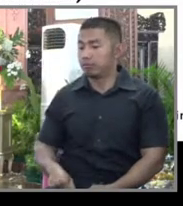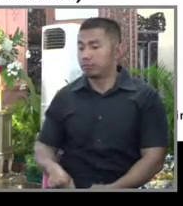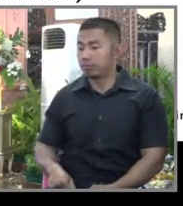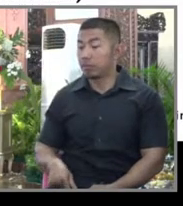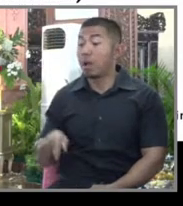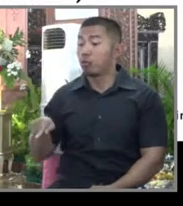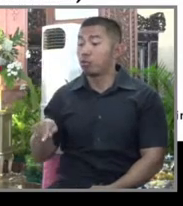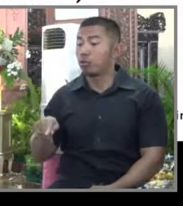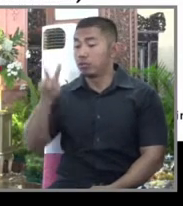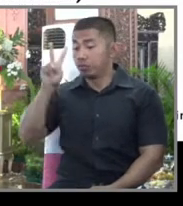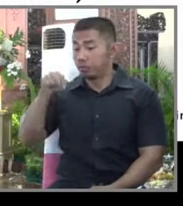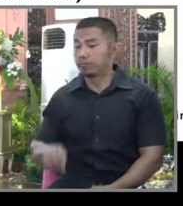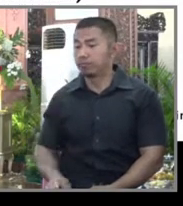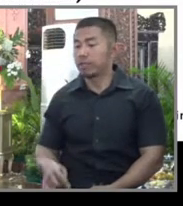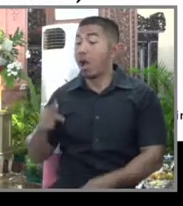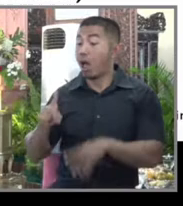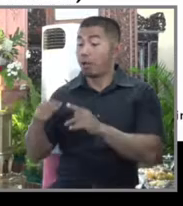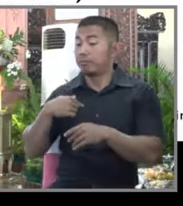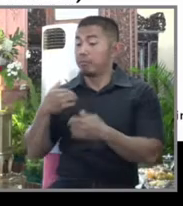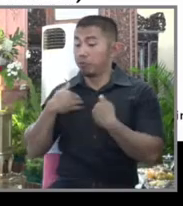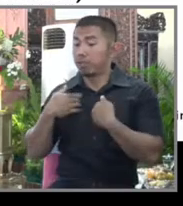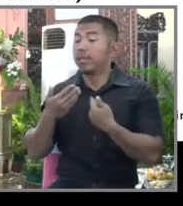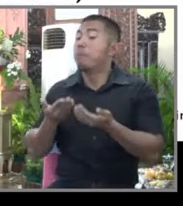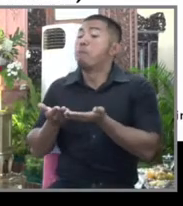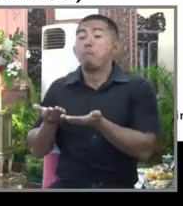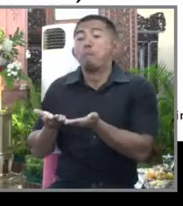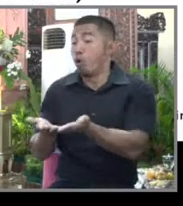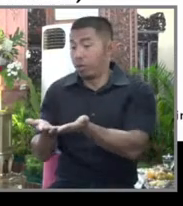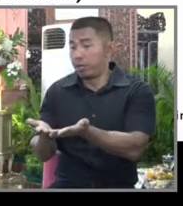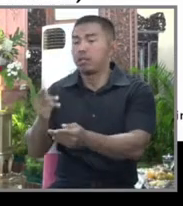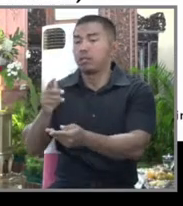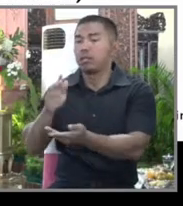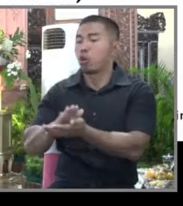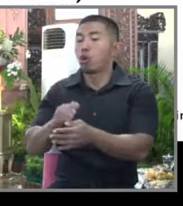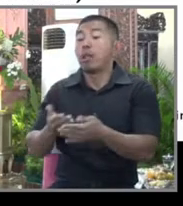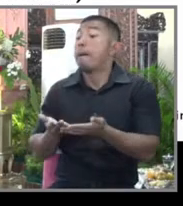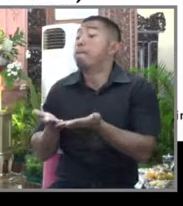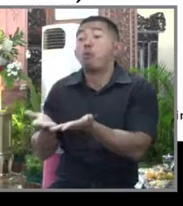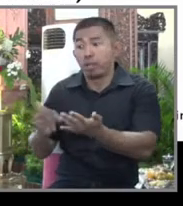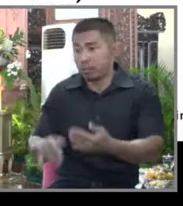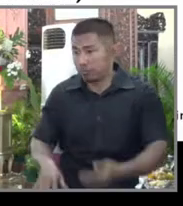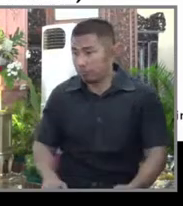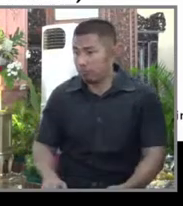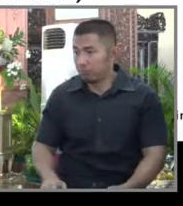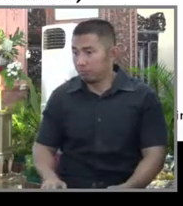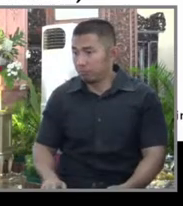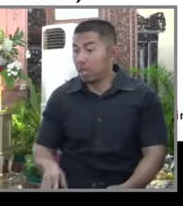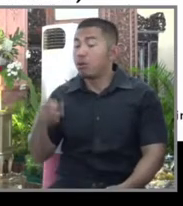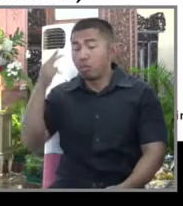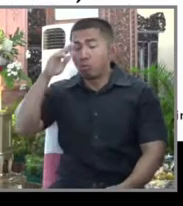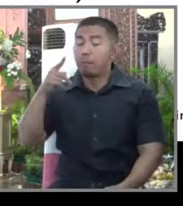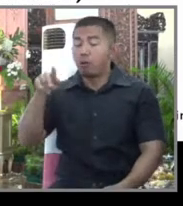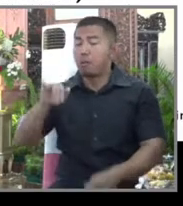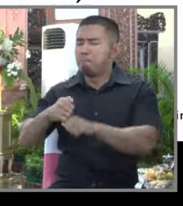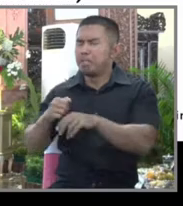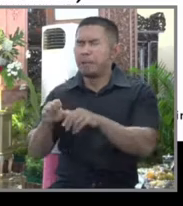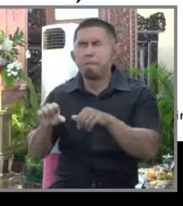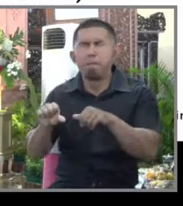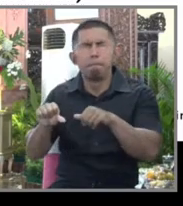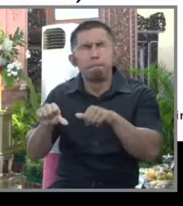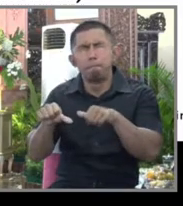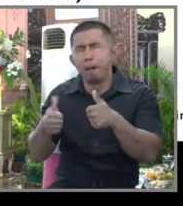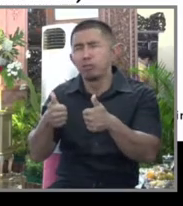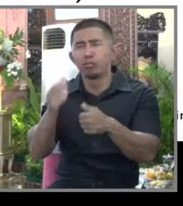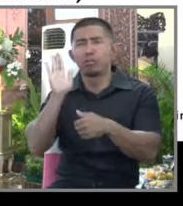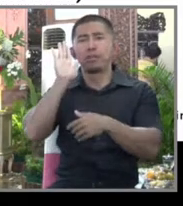di Makassar lagi gubernurnya saya boleh mudah-mudahan Gubernur terasa juga boleh agar kamu bisa lebih baik kelak